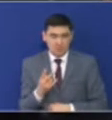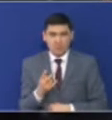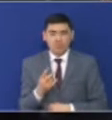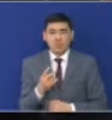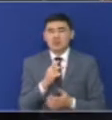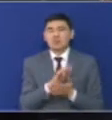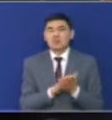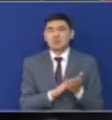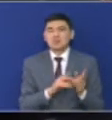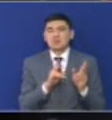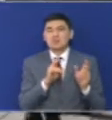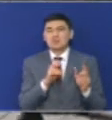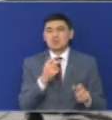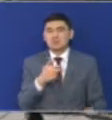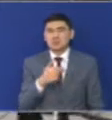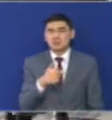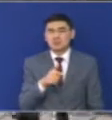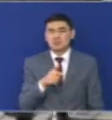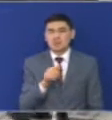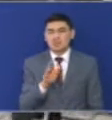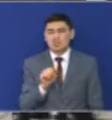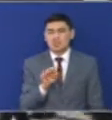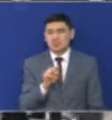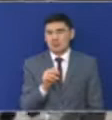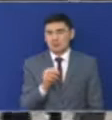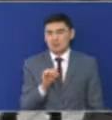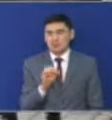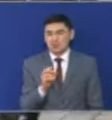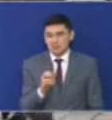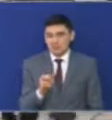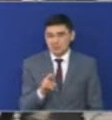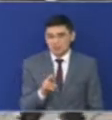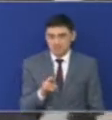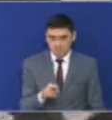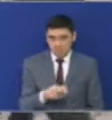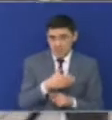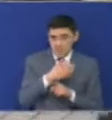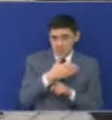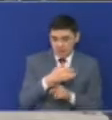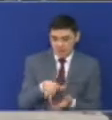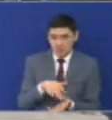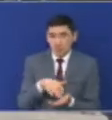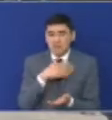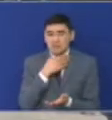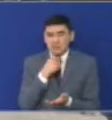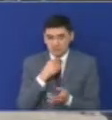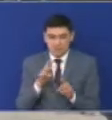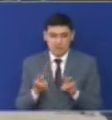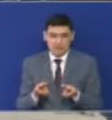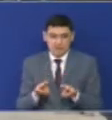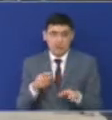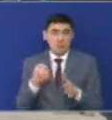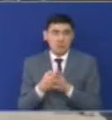была переименована в 30-ю гвардейскую. Боевое знамя пока будет находиться в Семее 7 мая. Символ воинской доблести